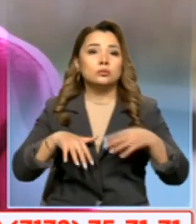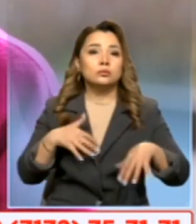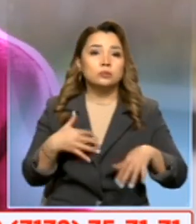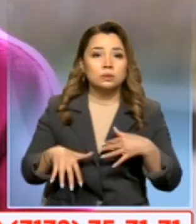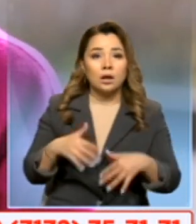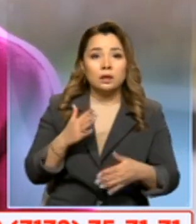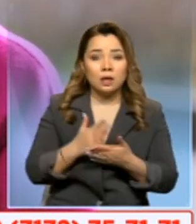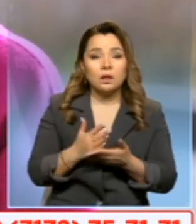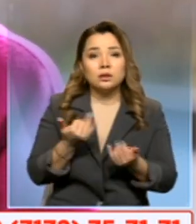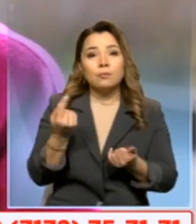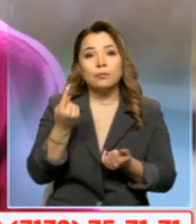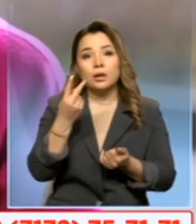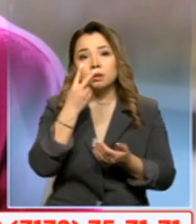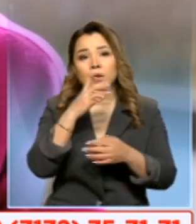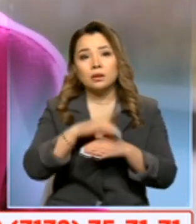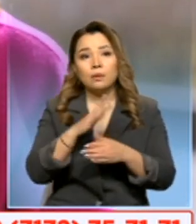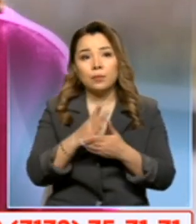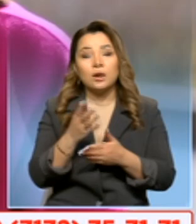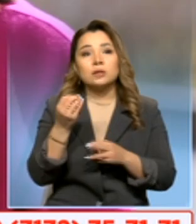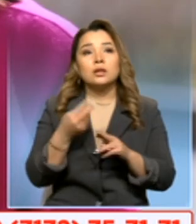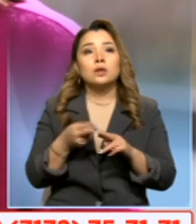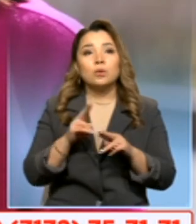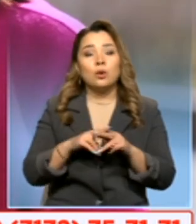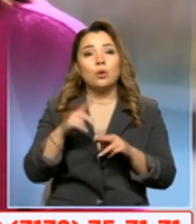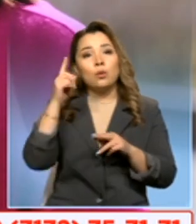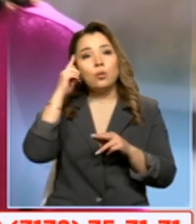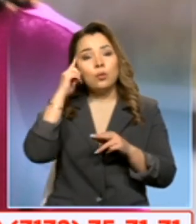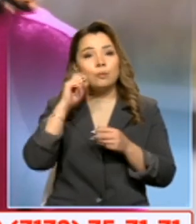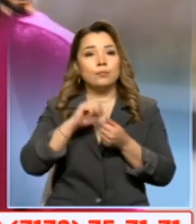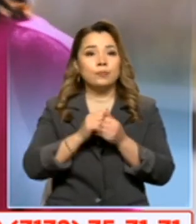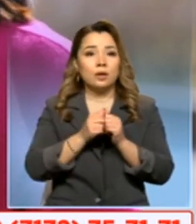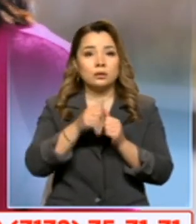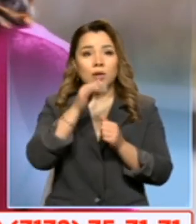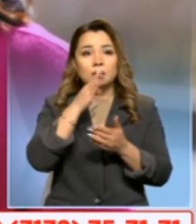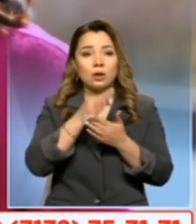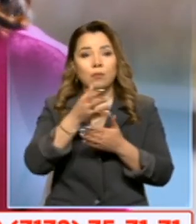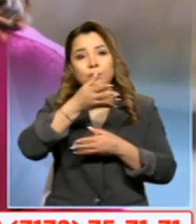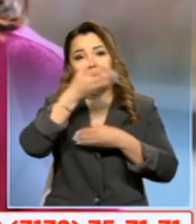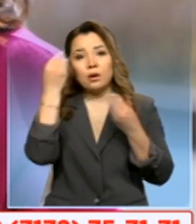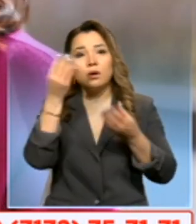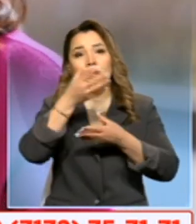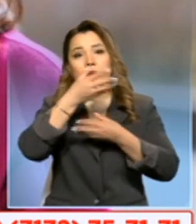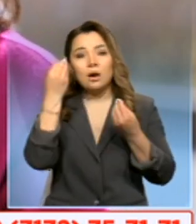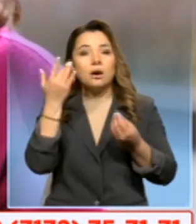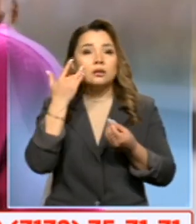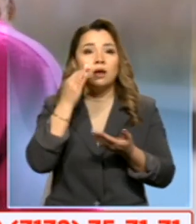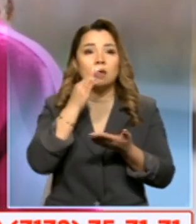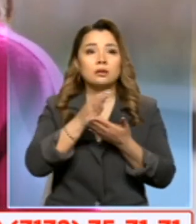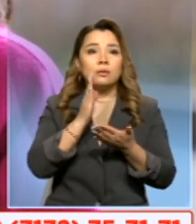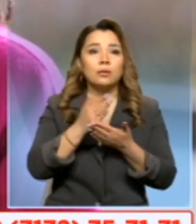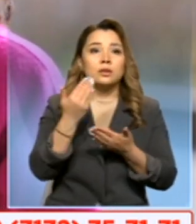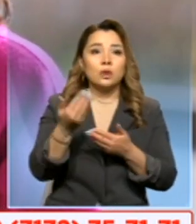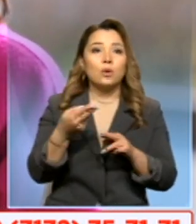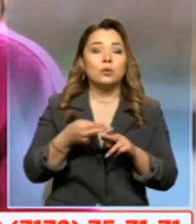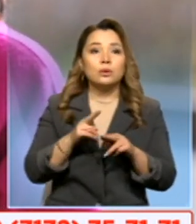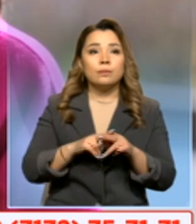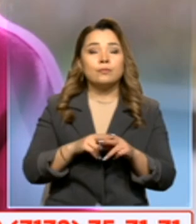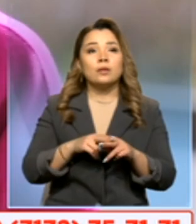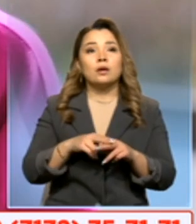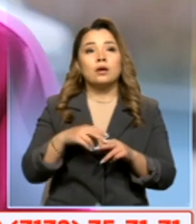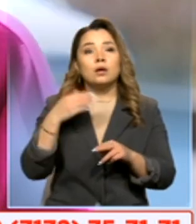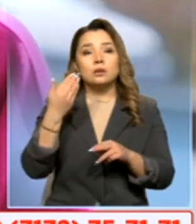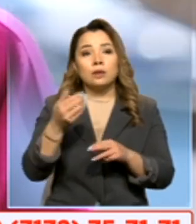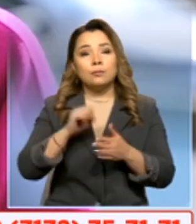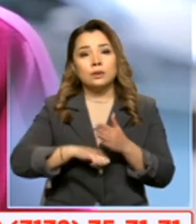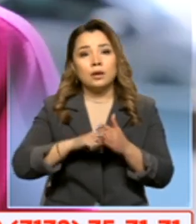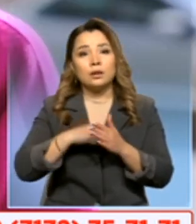ол ең бірінші белгісі. Одан кейін ойлау қабілеті, бір нәрсені ұмытып, ұмытшақ болып, сон бірінші себептер